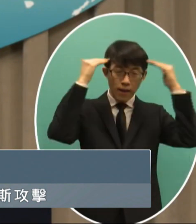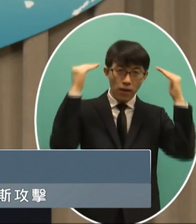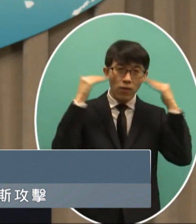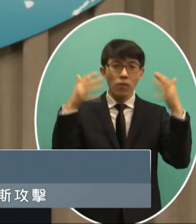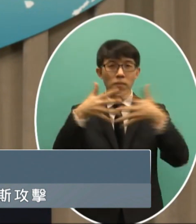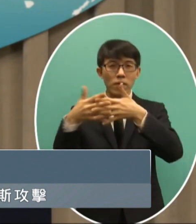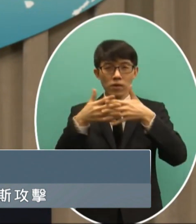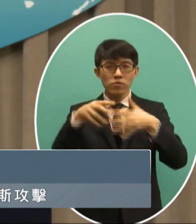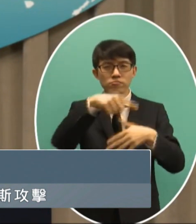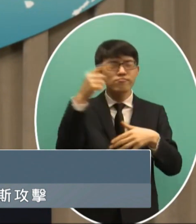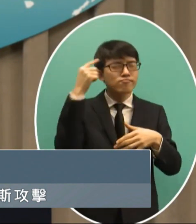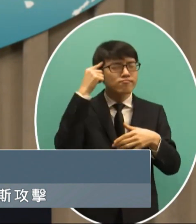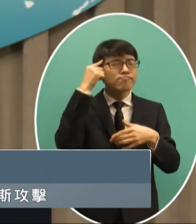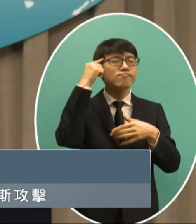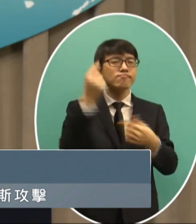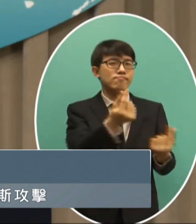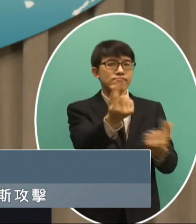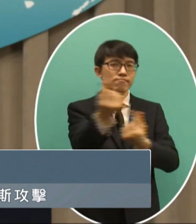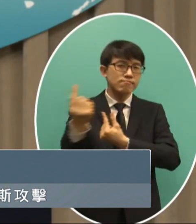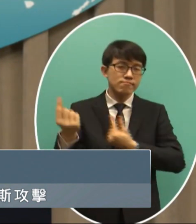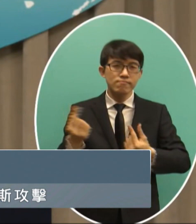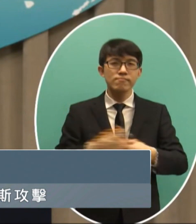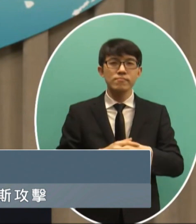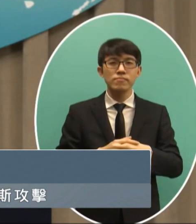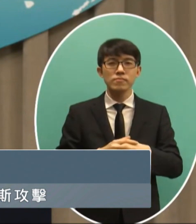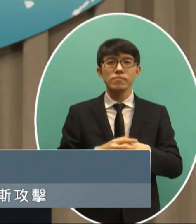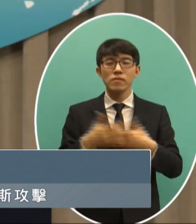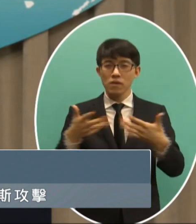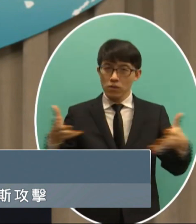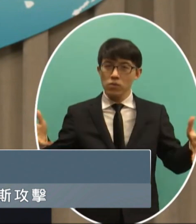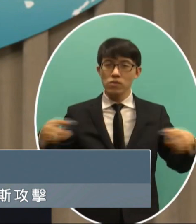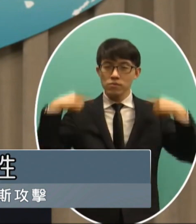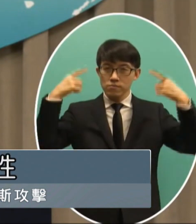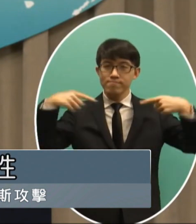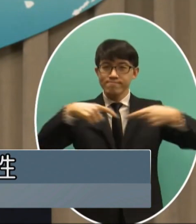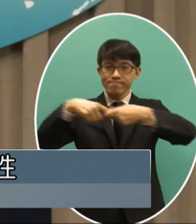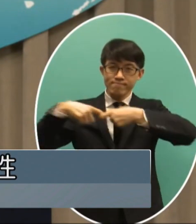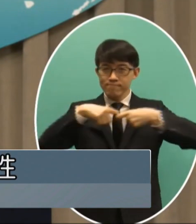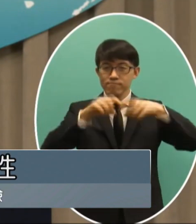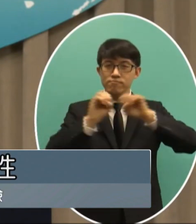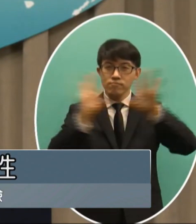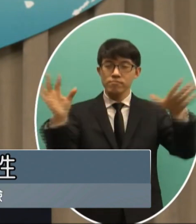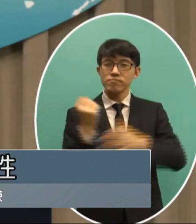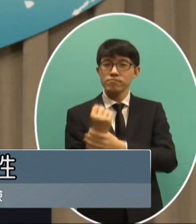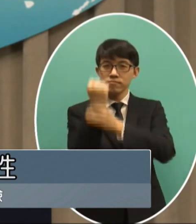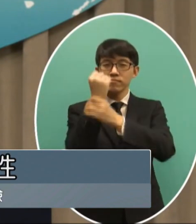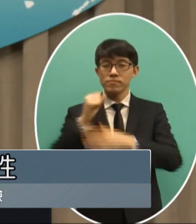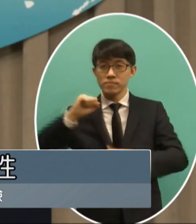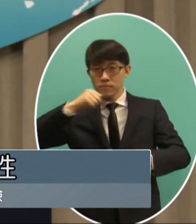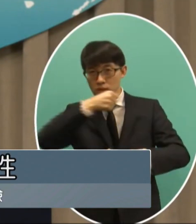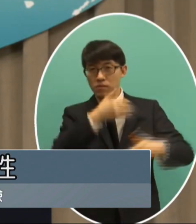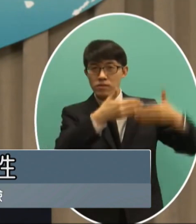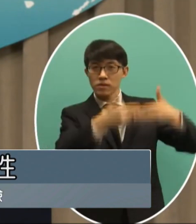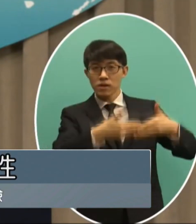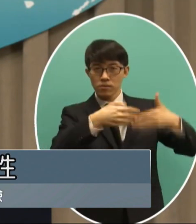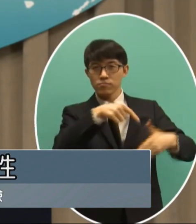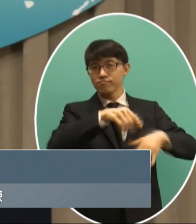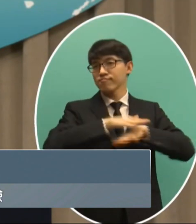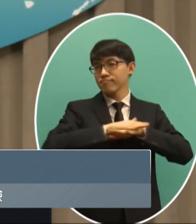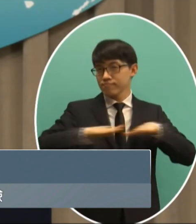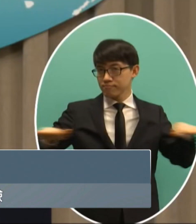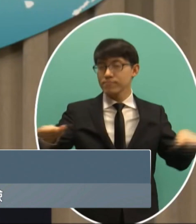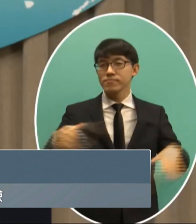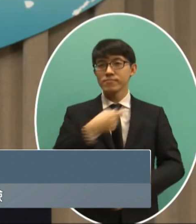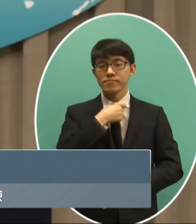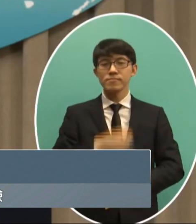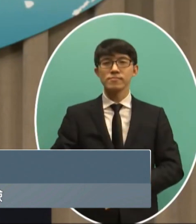在多边及双边的场域上多次发表联合声明，重申支持台海和平稳定的重要性，也反